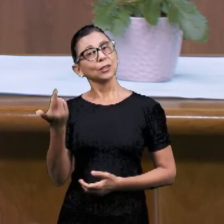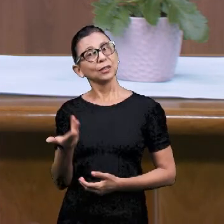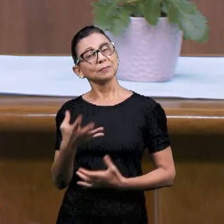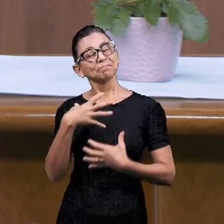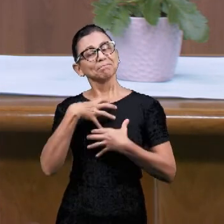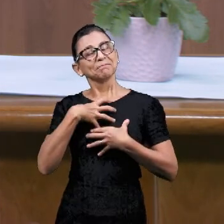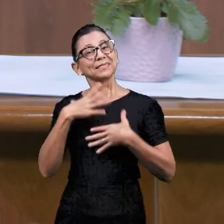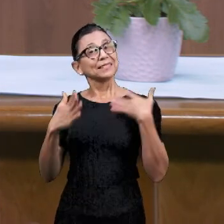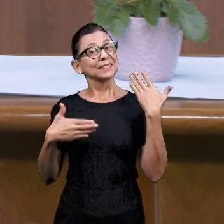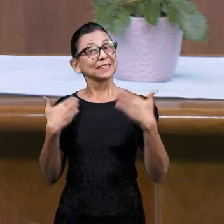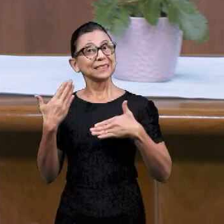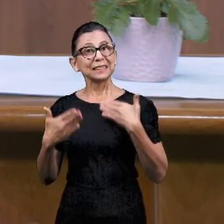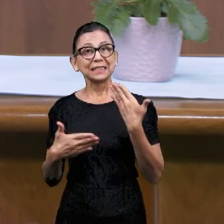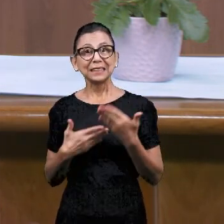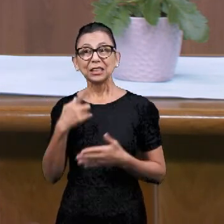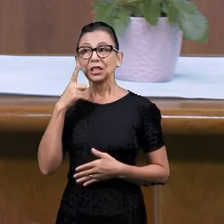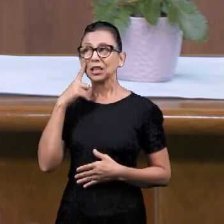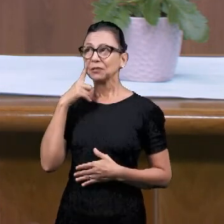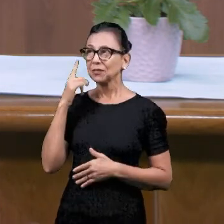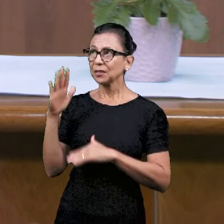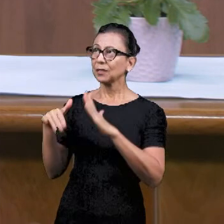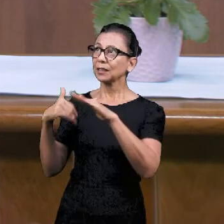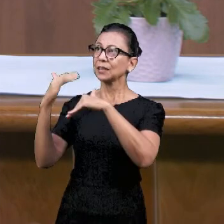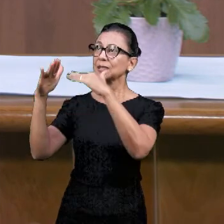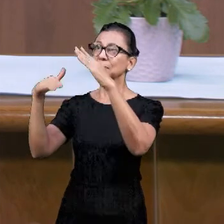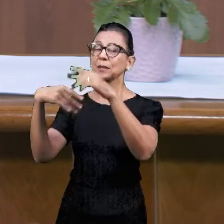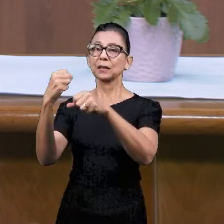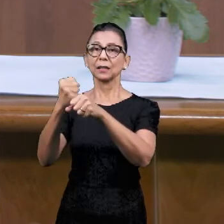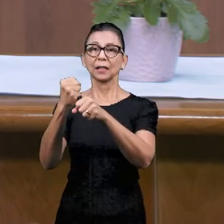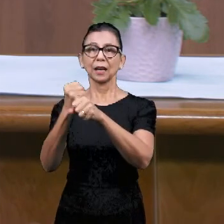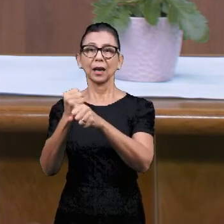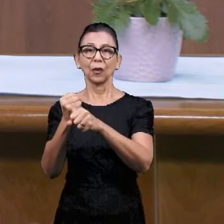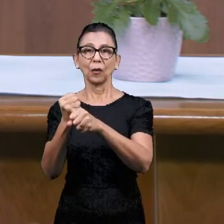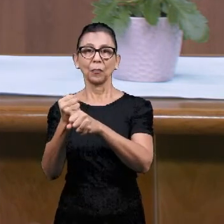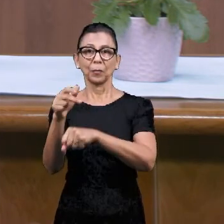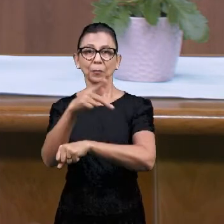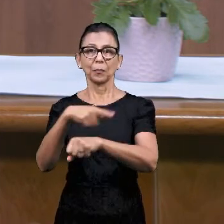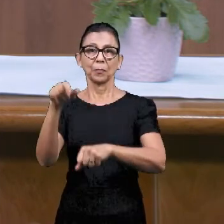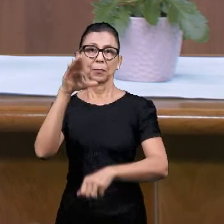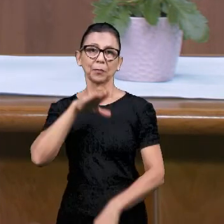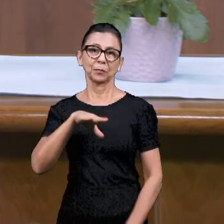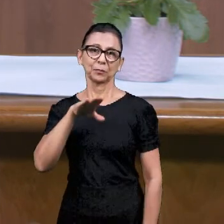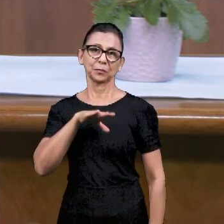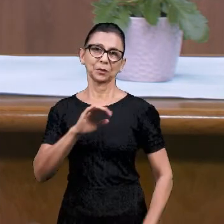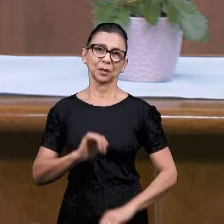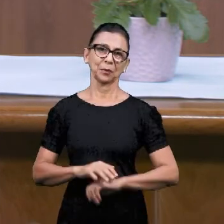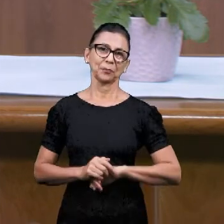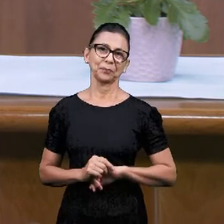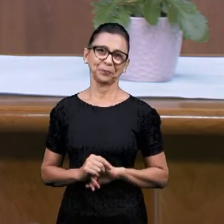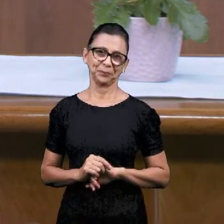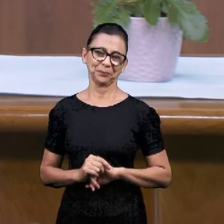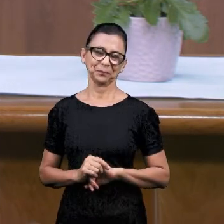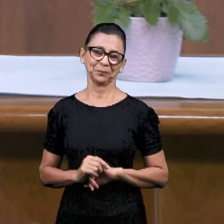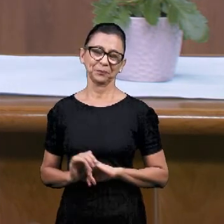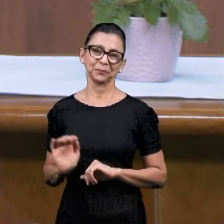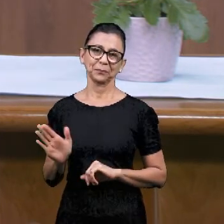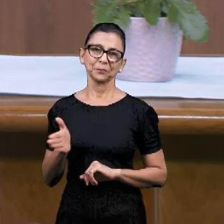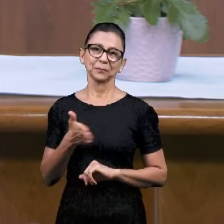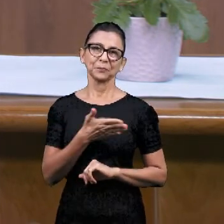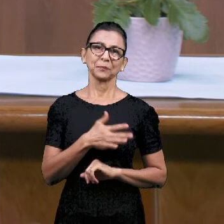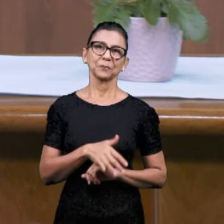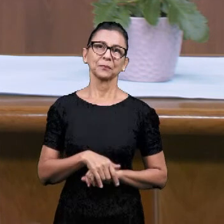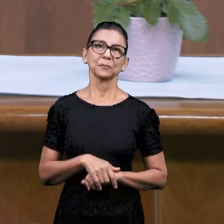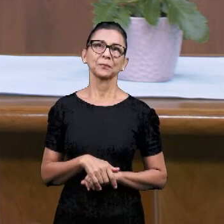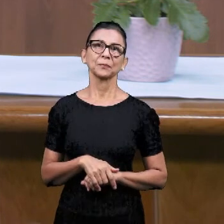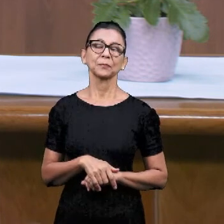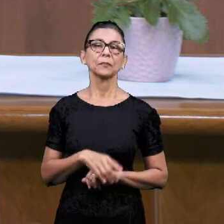la joie pour la croissance, la victoire de l'œuvre au Portugal. Loué soit le nom du Seigneur. Très bien. Nous allons maintenant